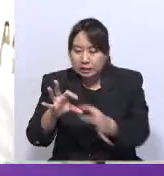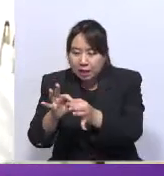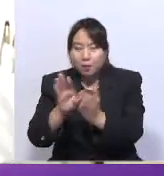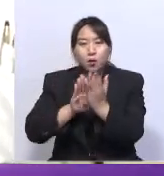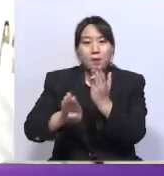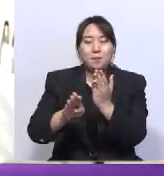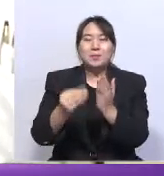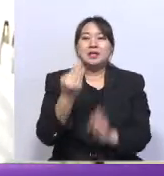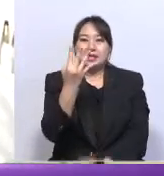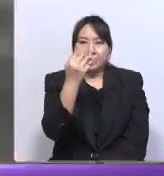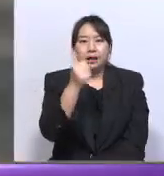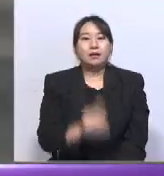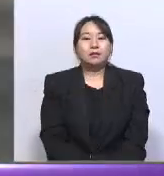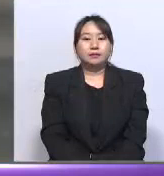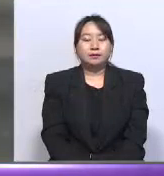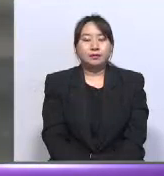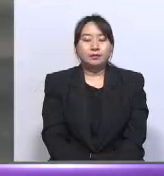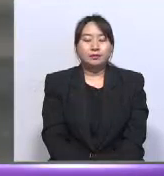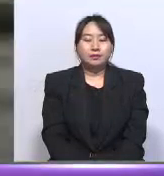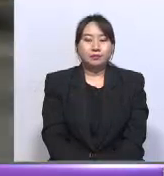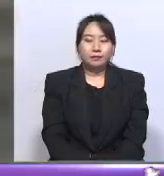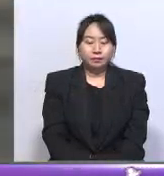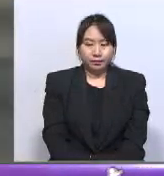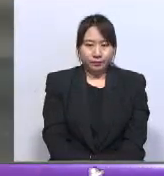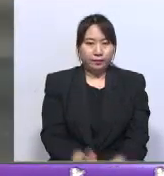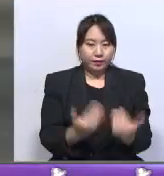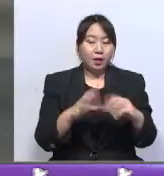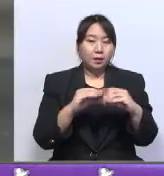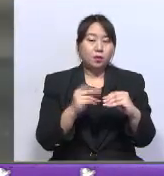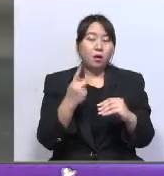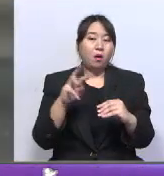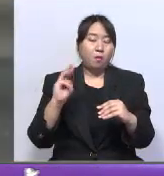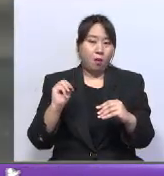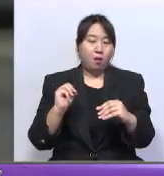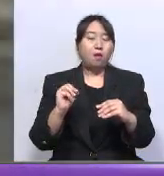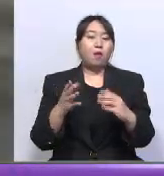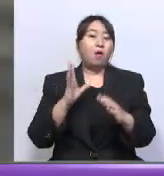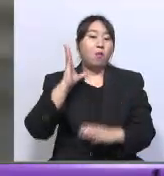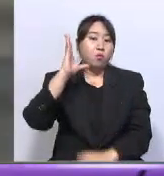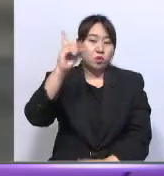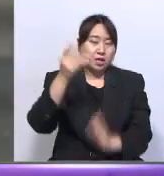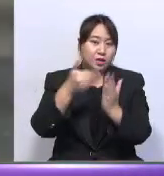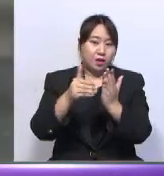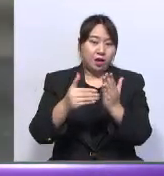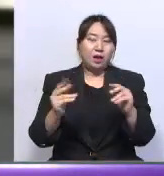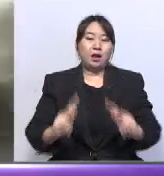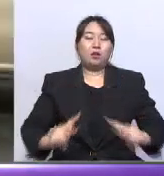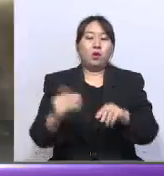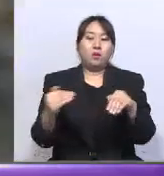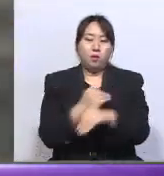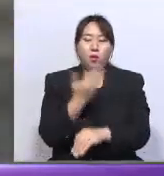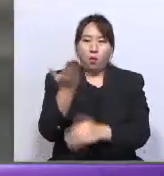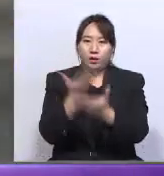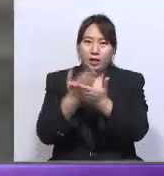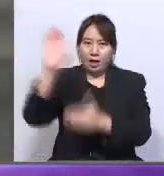ป็น4ช่องจราจร ส่วนการประชุมคณะรัฐมนตรีสัญจรภาคอีสานในวันพรุ่งนี้กระทรวงคมนาคมจะขออนุมัติงบประม